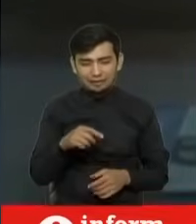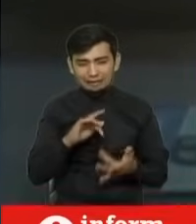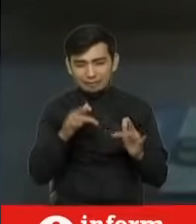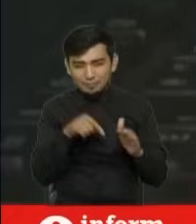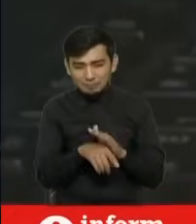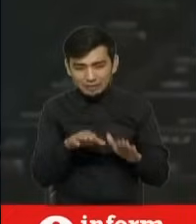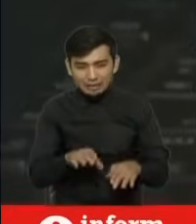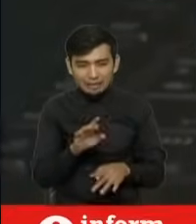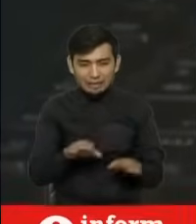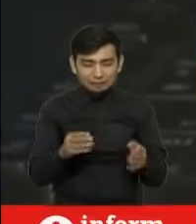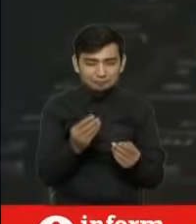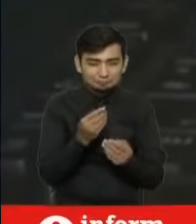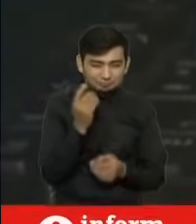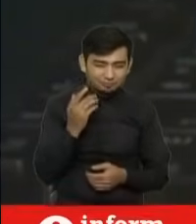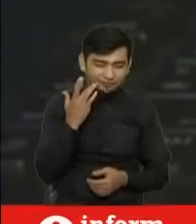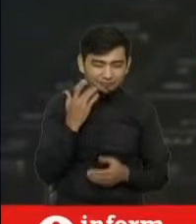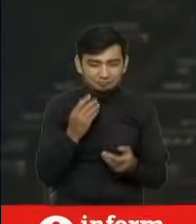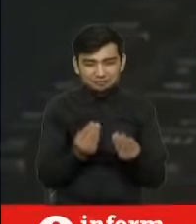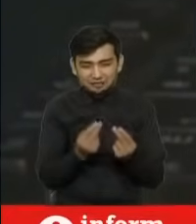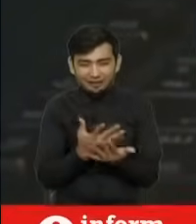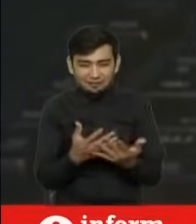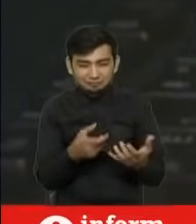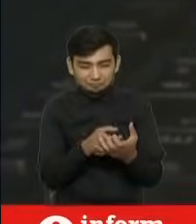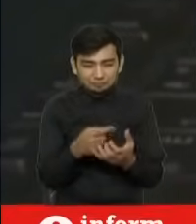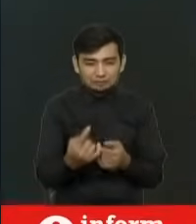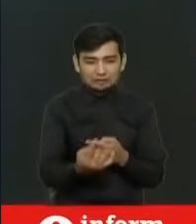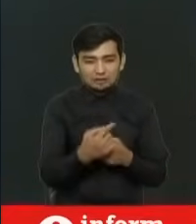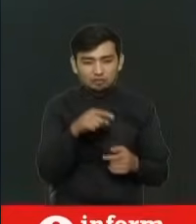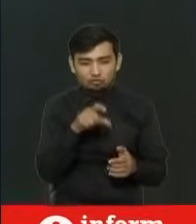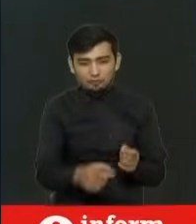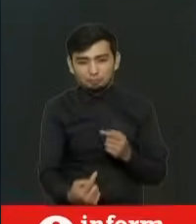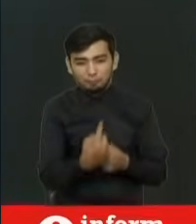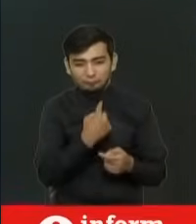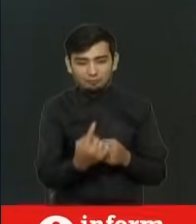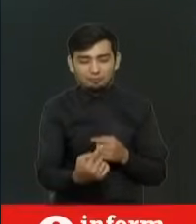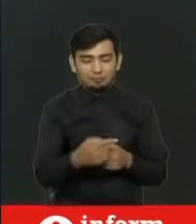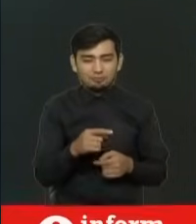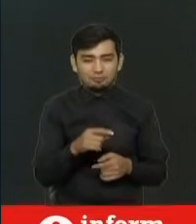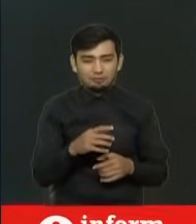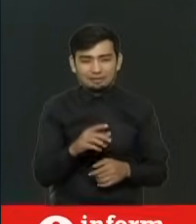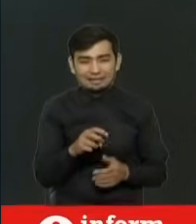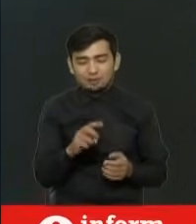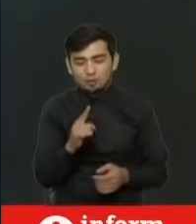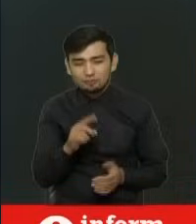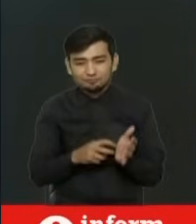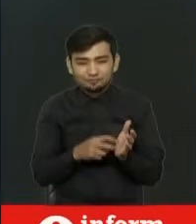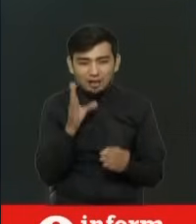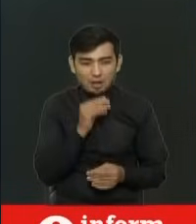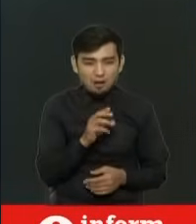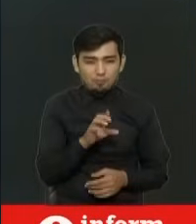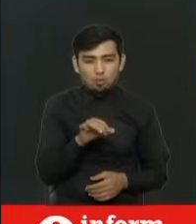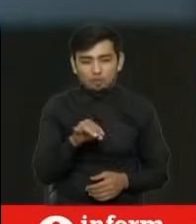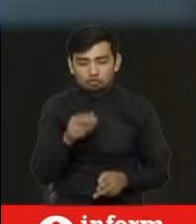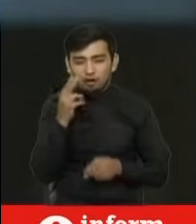соцсетях будет рассматривать Экспертная группа по проекту минкультуры родитель или законный представитель ребёнка сможет пожаловаться на кибербуллинг в